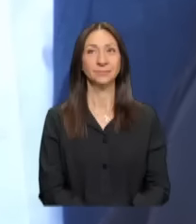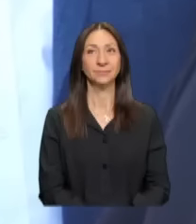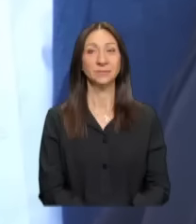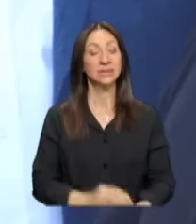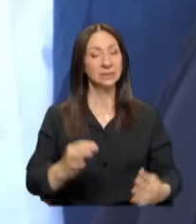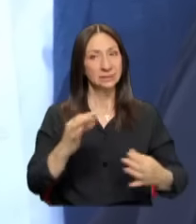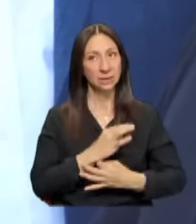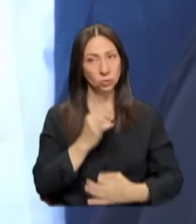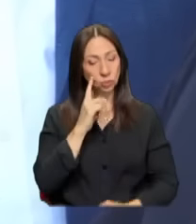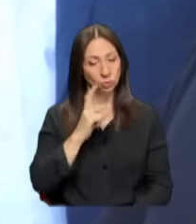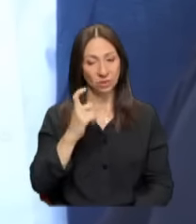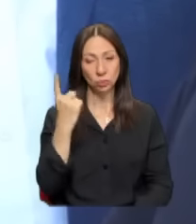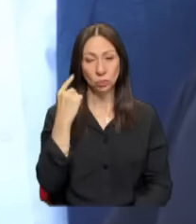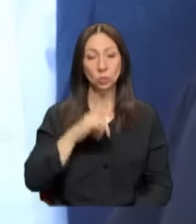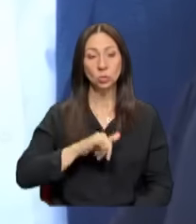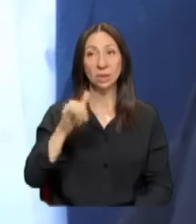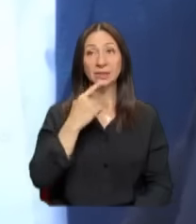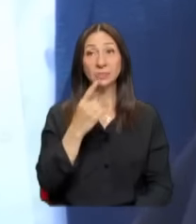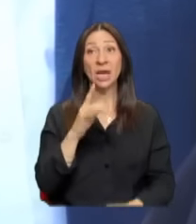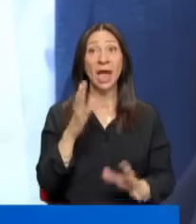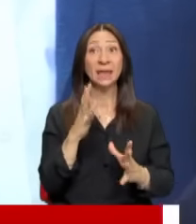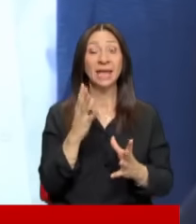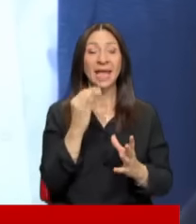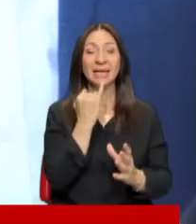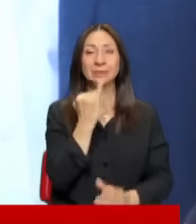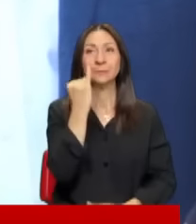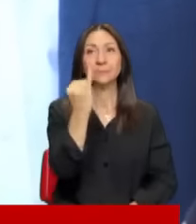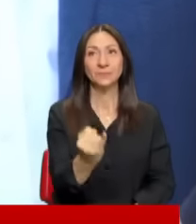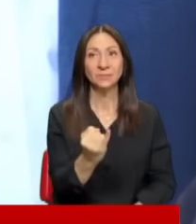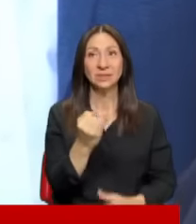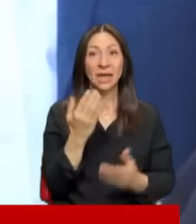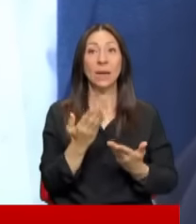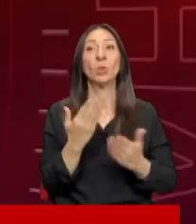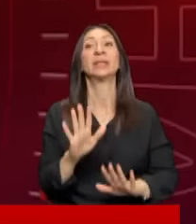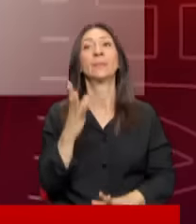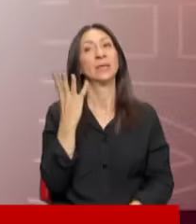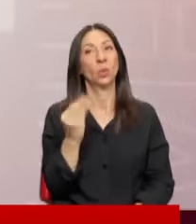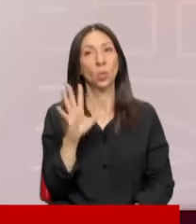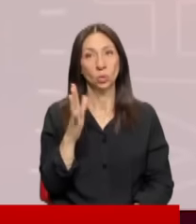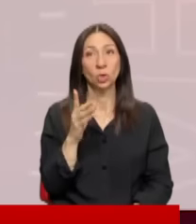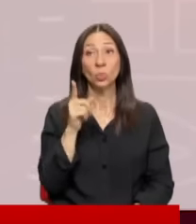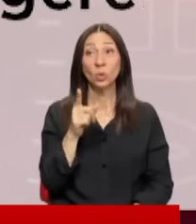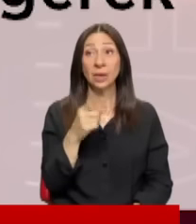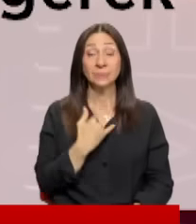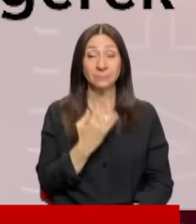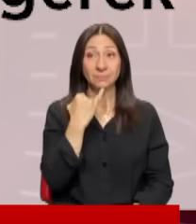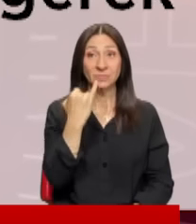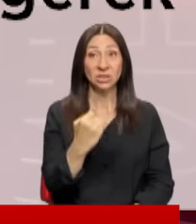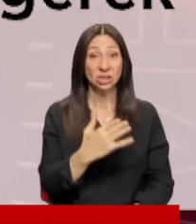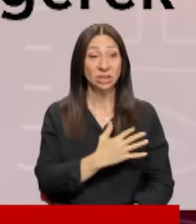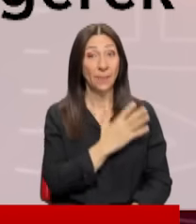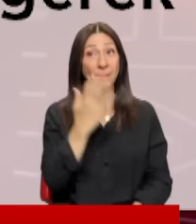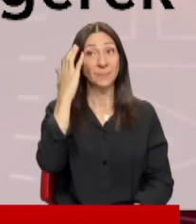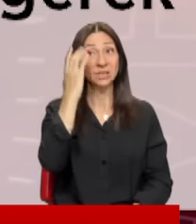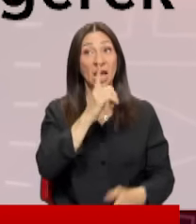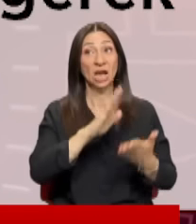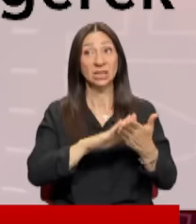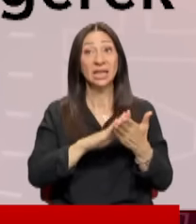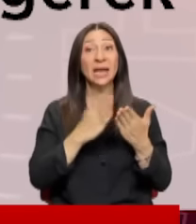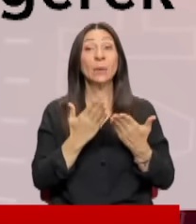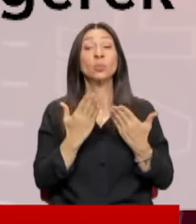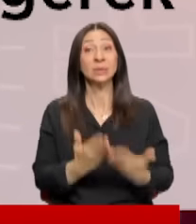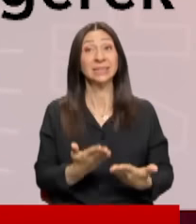bakalım. Sayın Cumhurbaşkanı dün uçakta demiş ki herhalde iade-i ziyaretimizi hazmedemeyenler oldu. Eğer bu iade-i ziyaretimizi CHP'nin başındaki